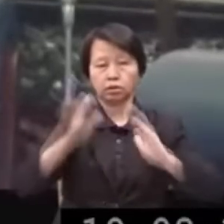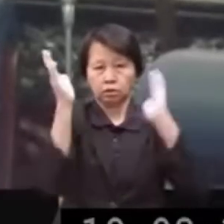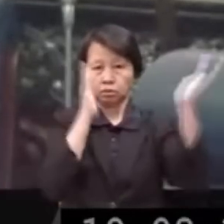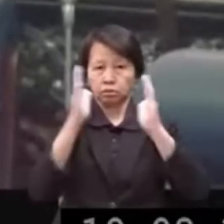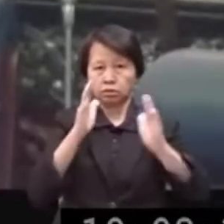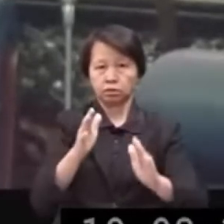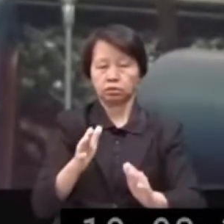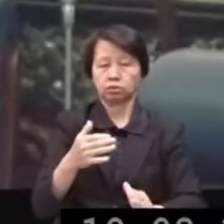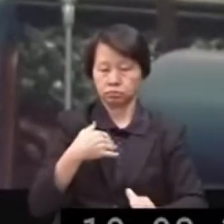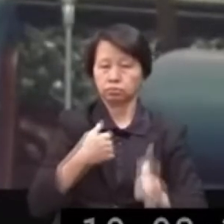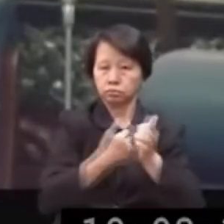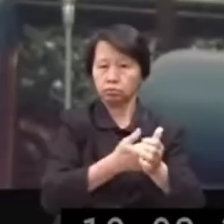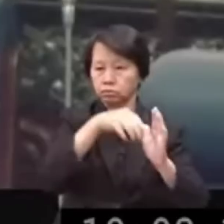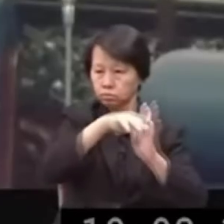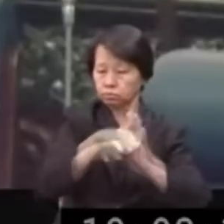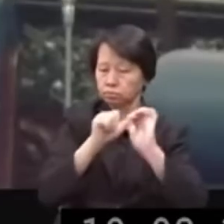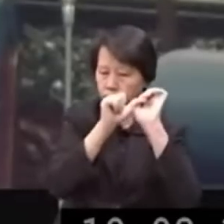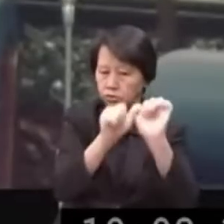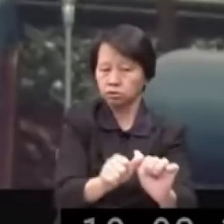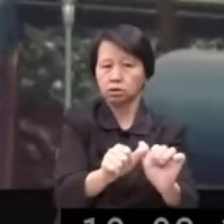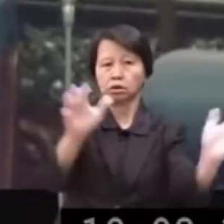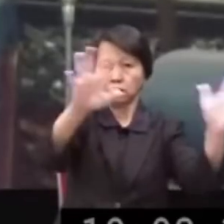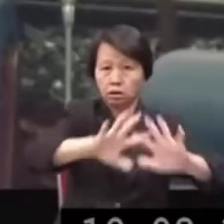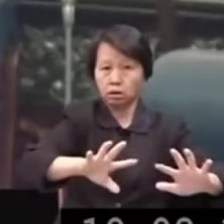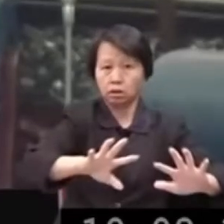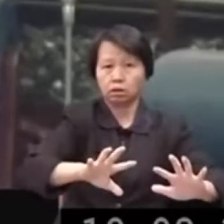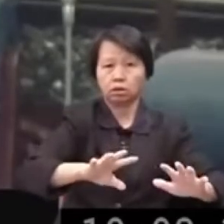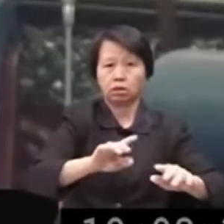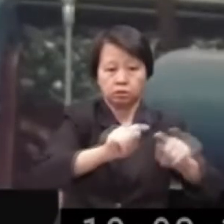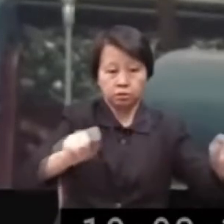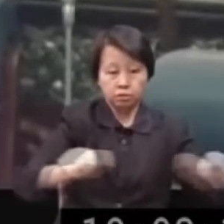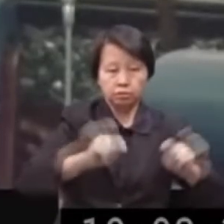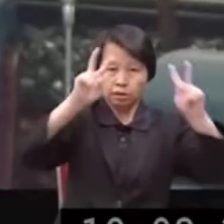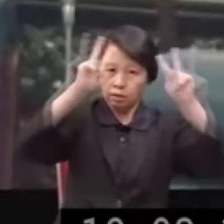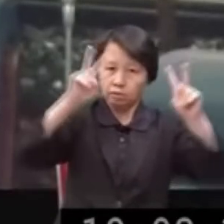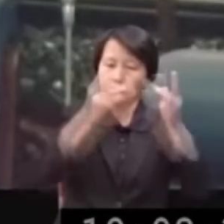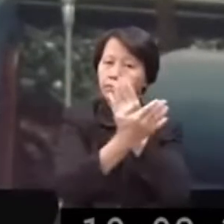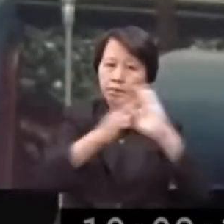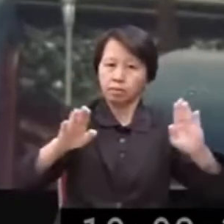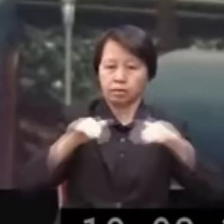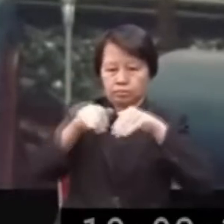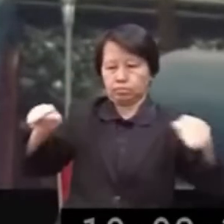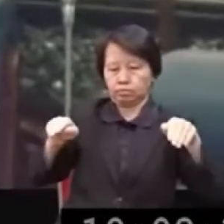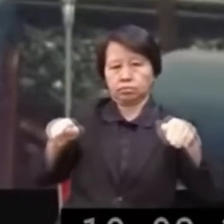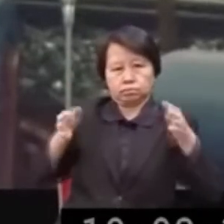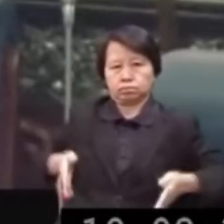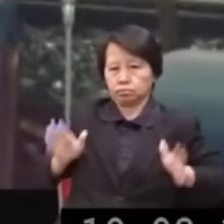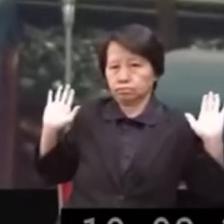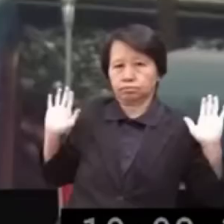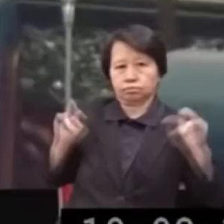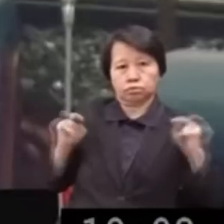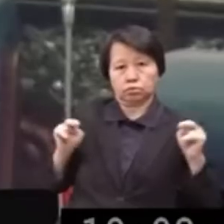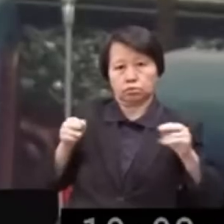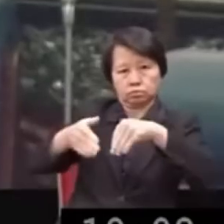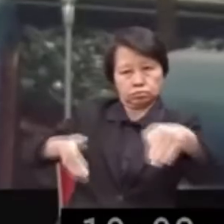memegang prinsip untuk mengekalkan Asian sebagai zona aman bebas dan berkecuali ini